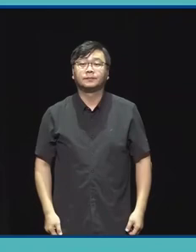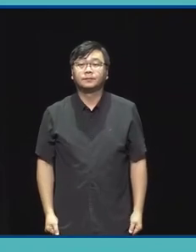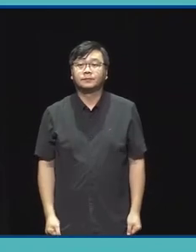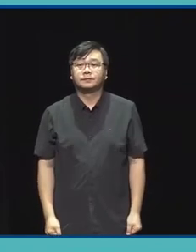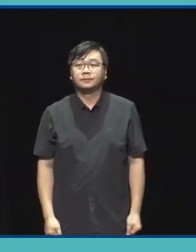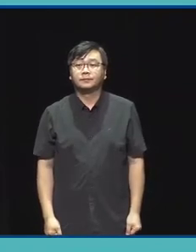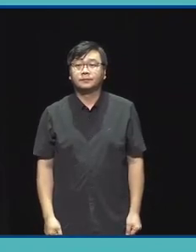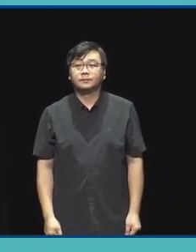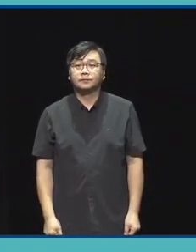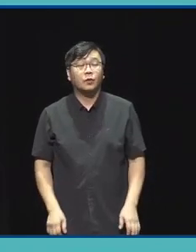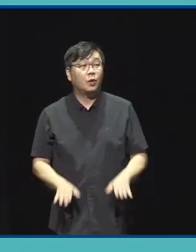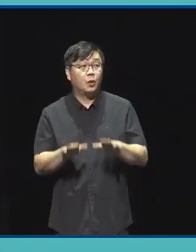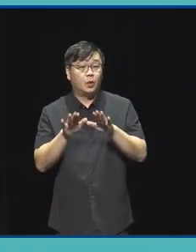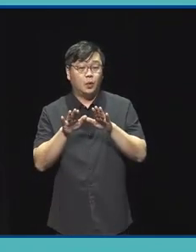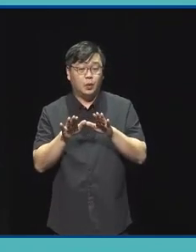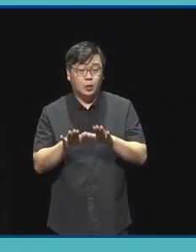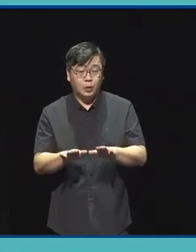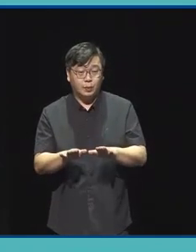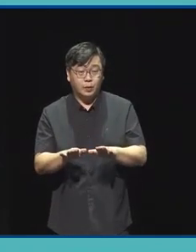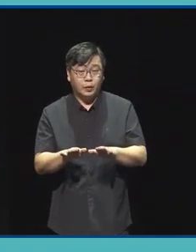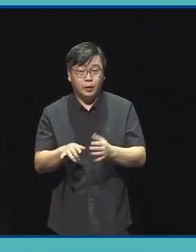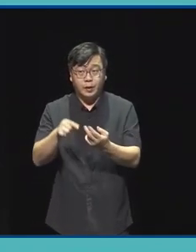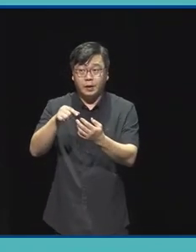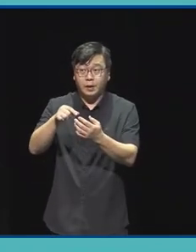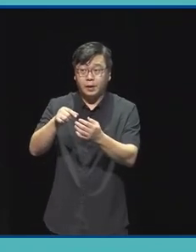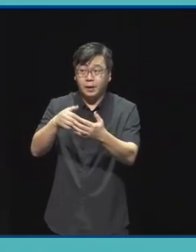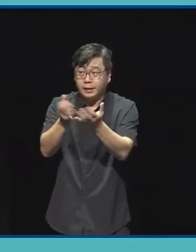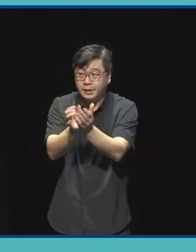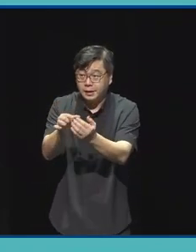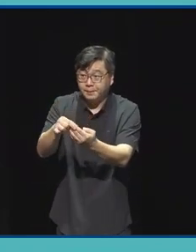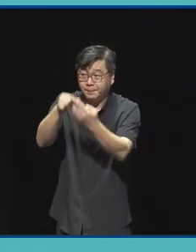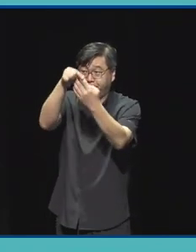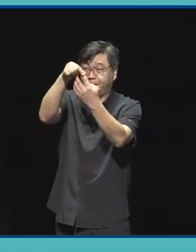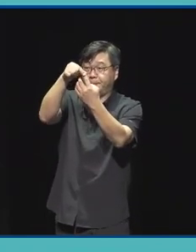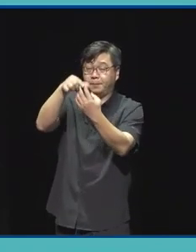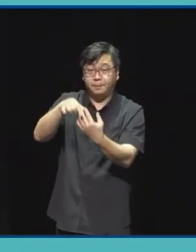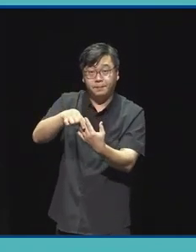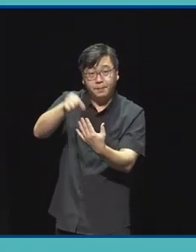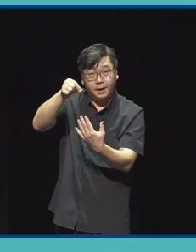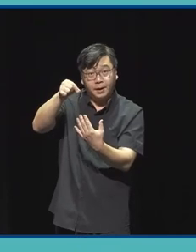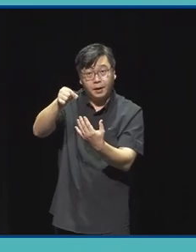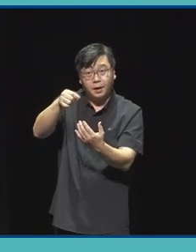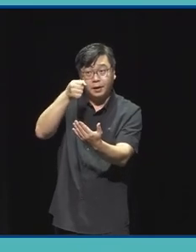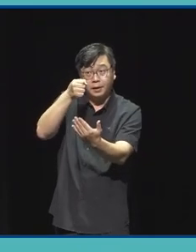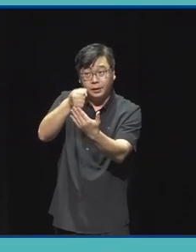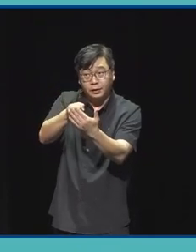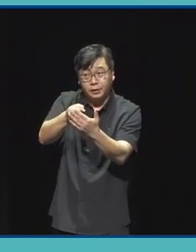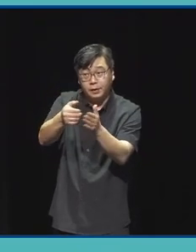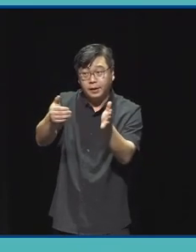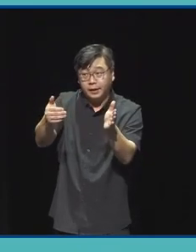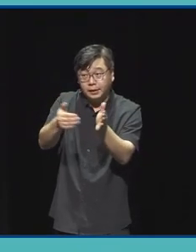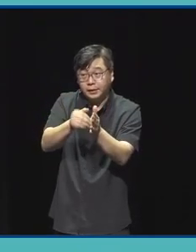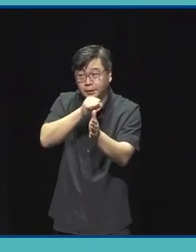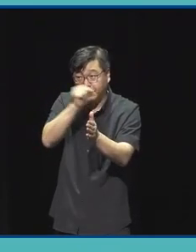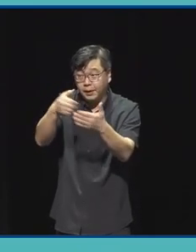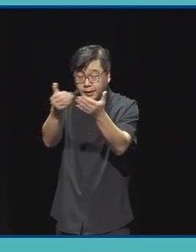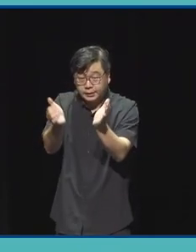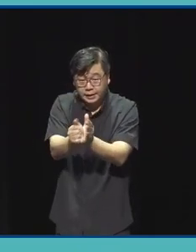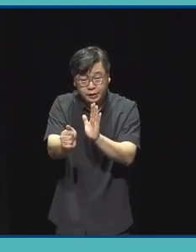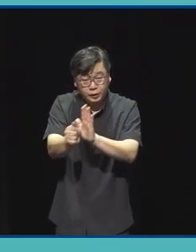그리고 이번에 그 선정되는 단체는 저희가 이제 작년에 올해 사업을 진행하는